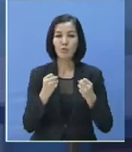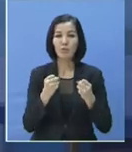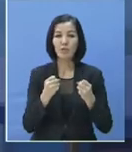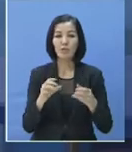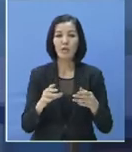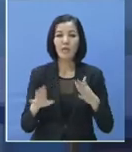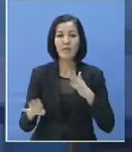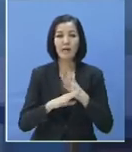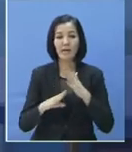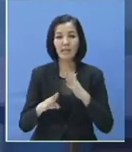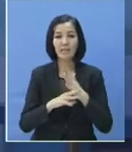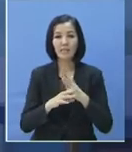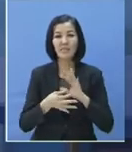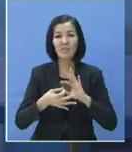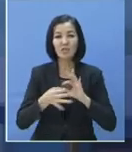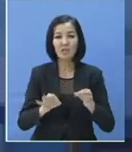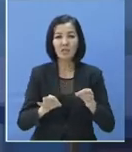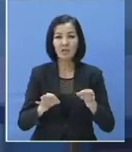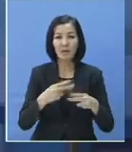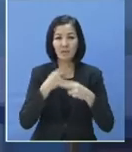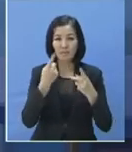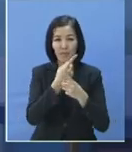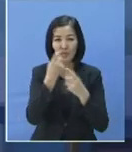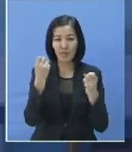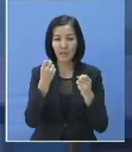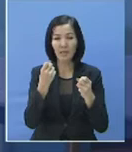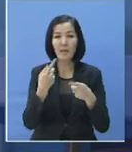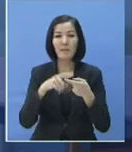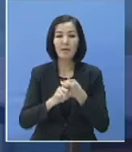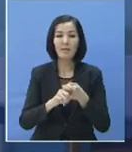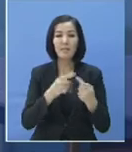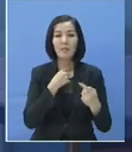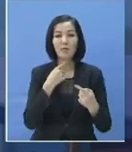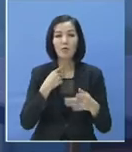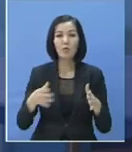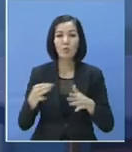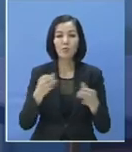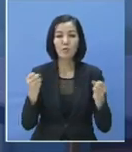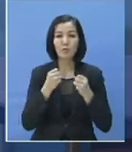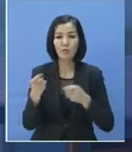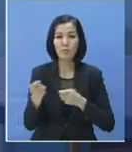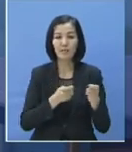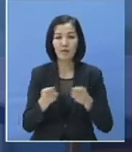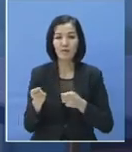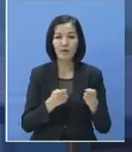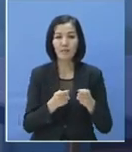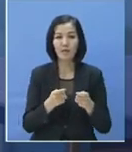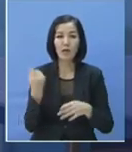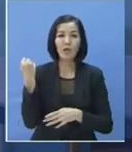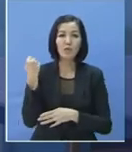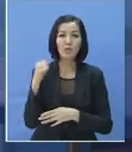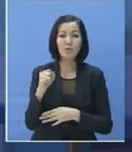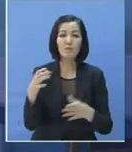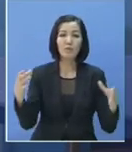шығыс жекпе-жек өнерін жетік меңгергендігін көрсетті. Осыған байланысты Талдықорғанда облыстық спорт басқармасы басшылығы жеңімпаз